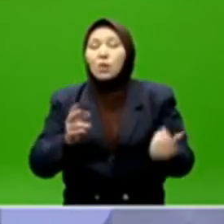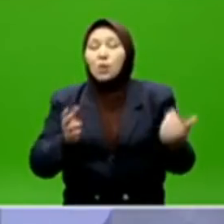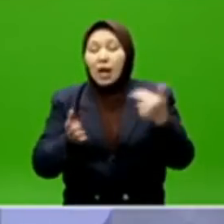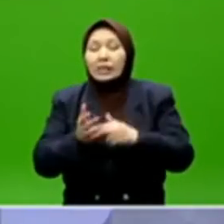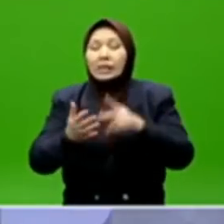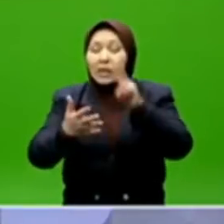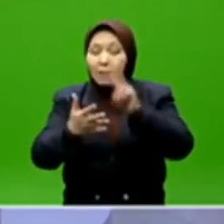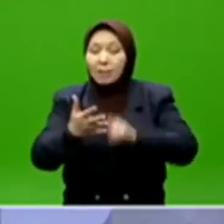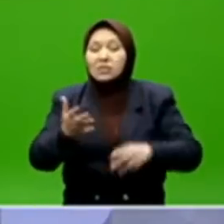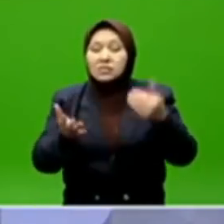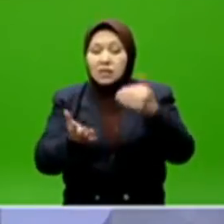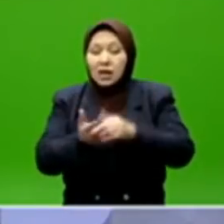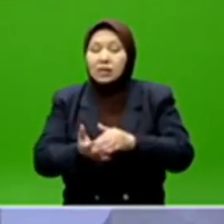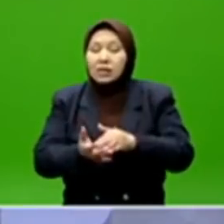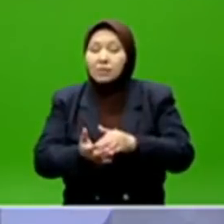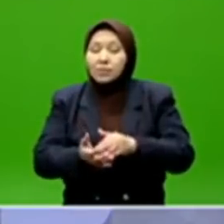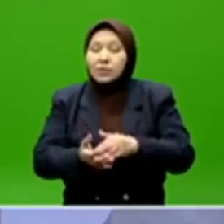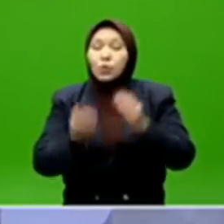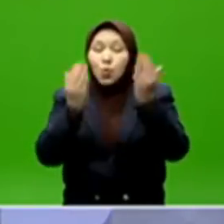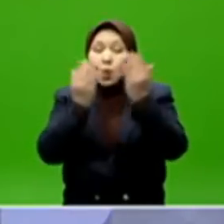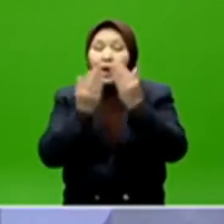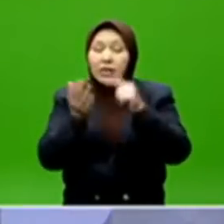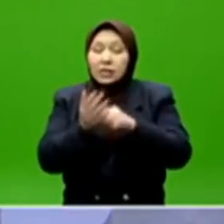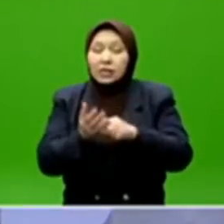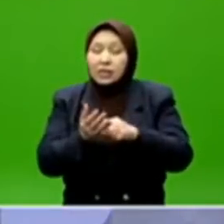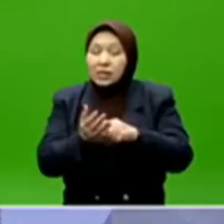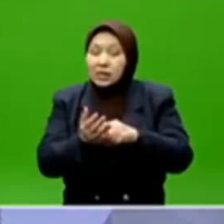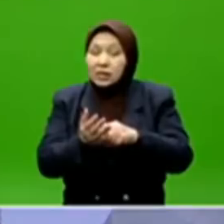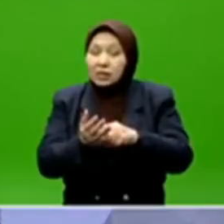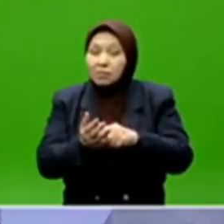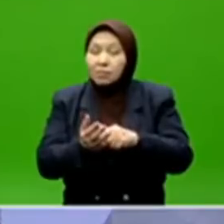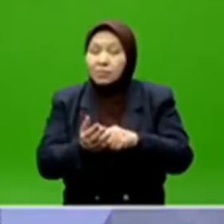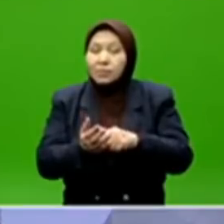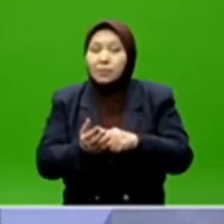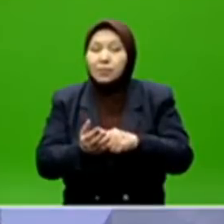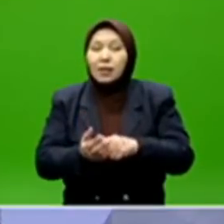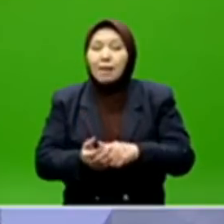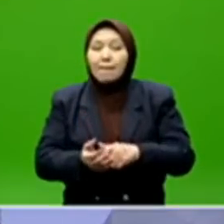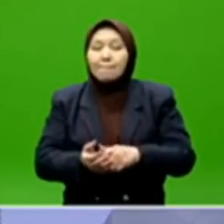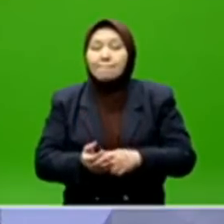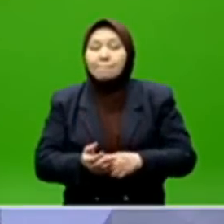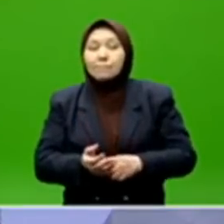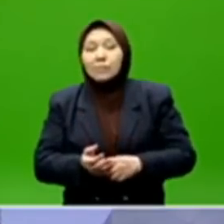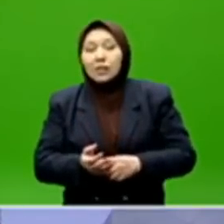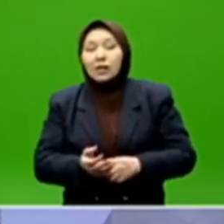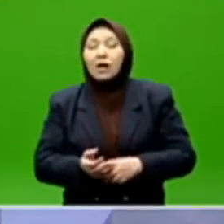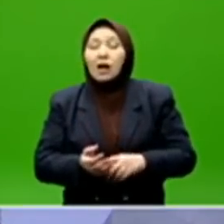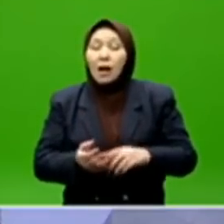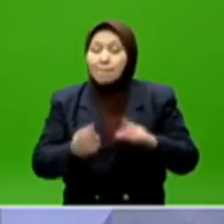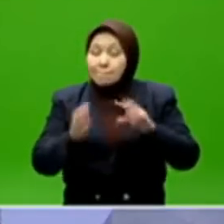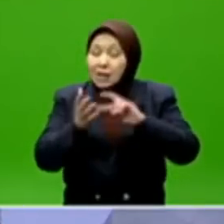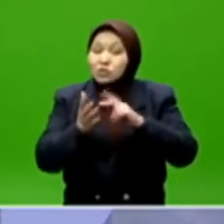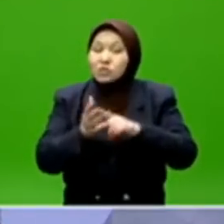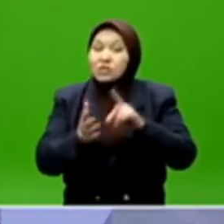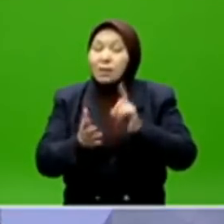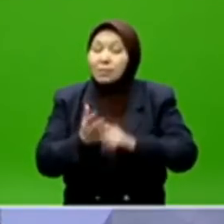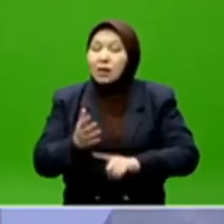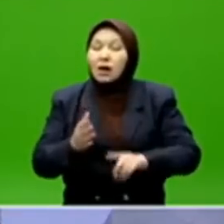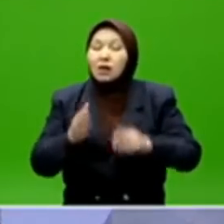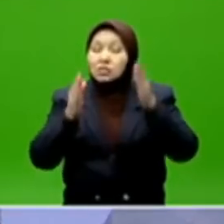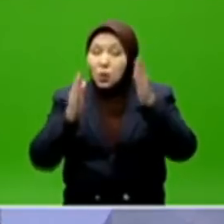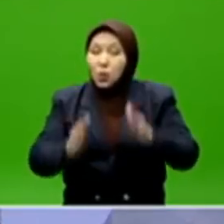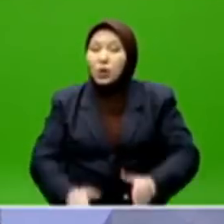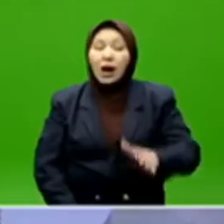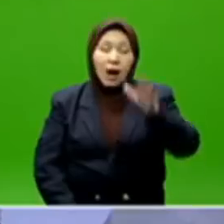sekali lagi, kerana doa ini Rabbij'alni, bukan Rabbana aj'alna. Betul Ustaz. Maksudnya apa? Seorang ayah